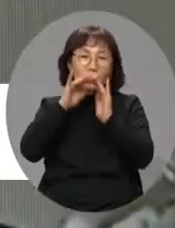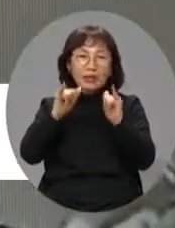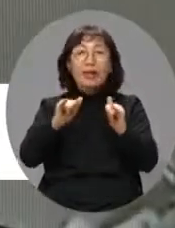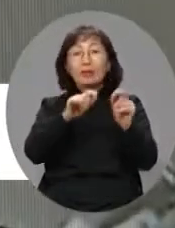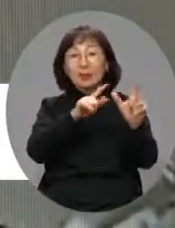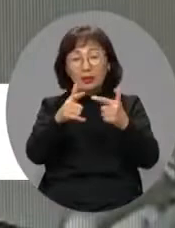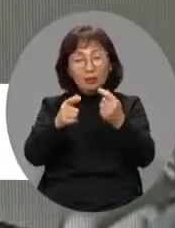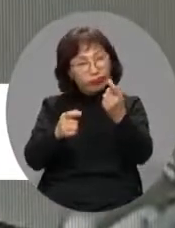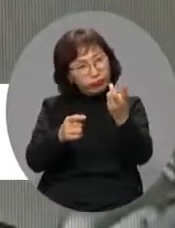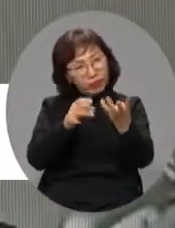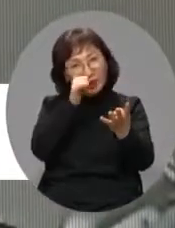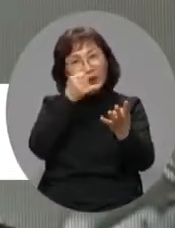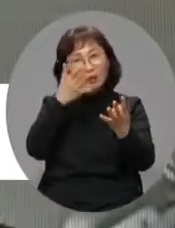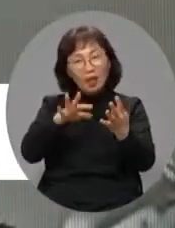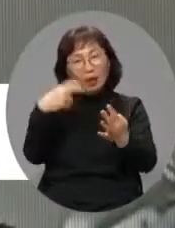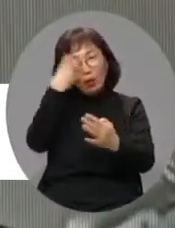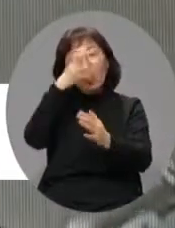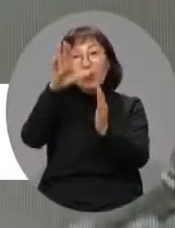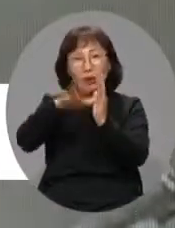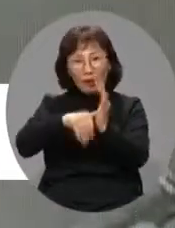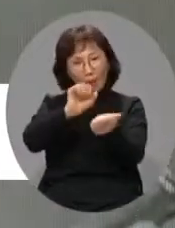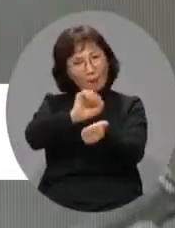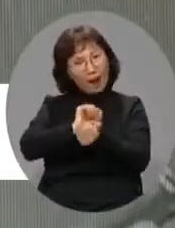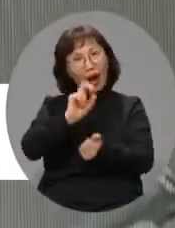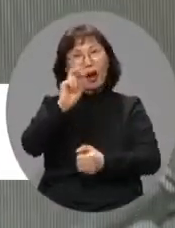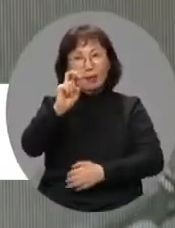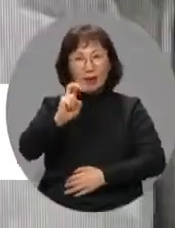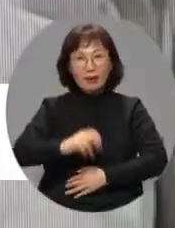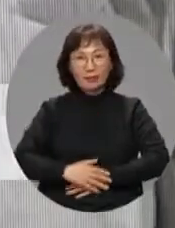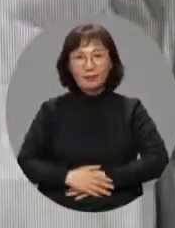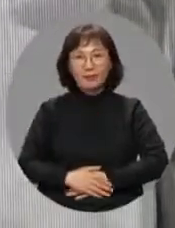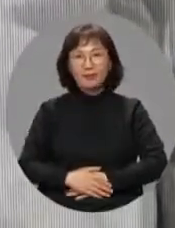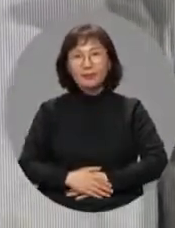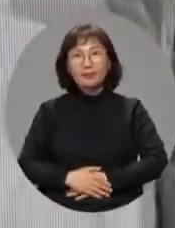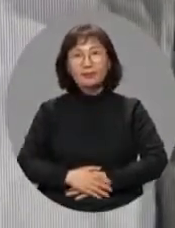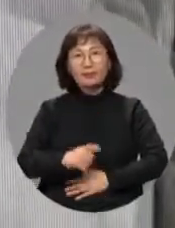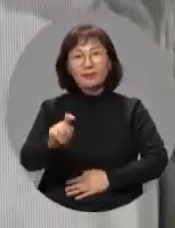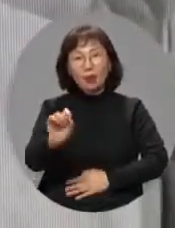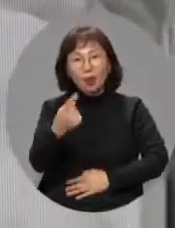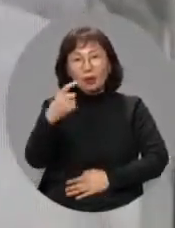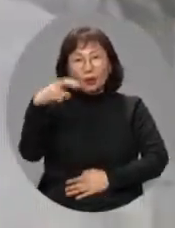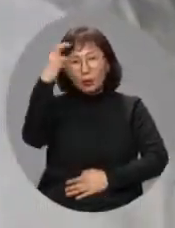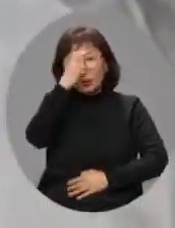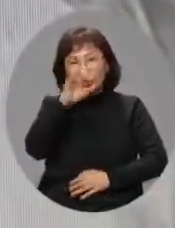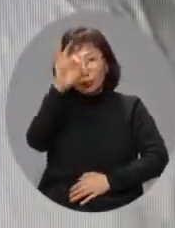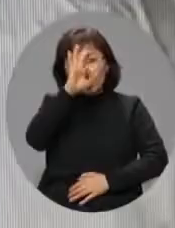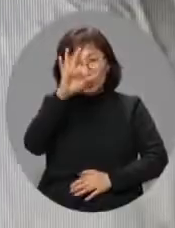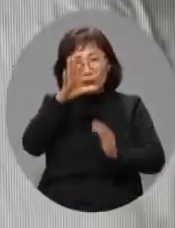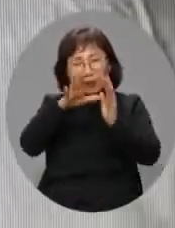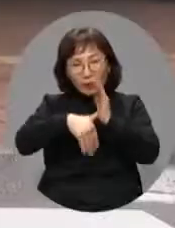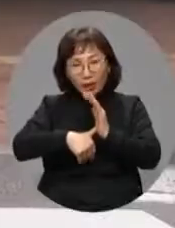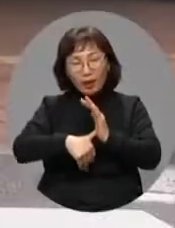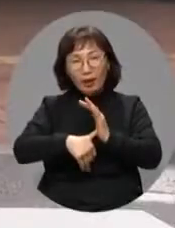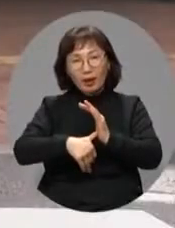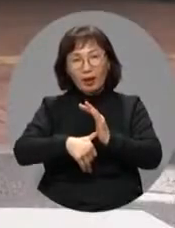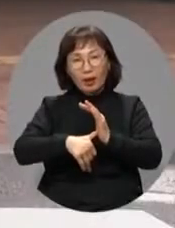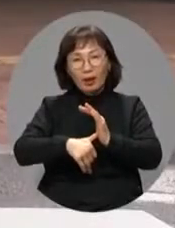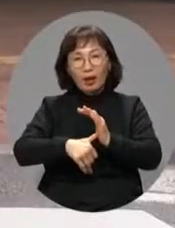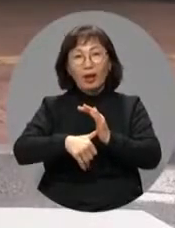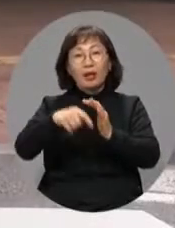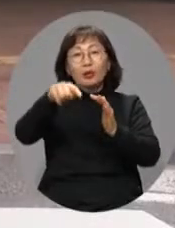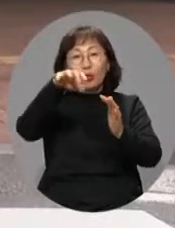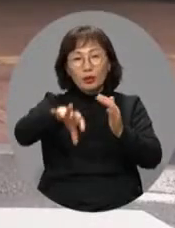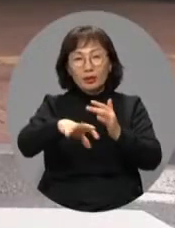있었는데 돌보는 과정에서 감염됐을 가능성이 큽니다. 역학조사가 진행됐고 군산의료원